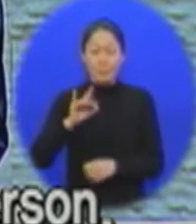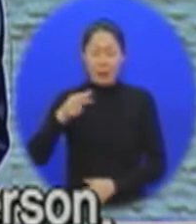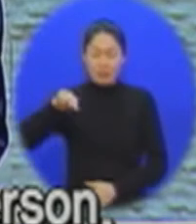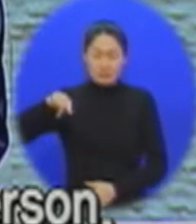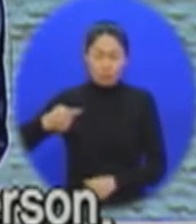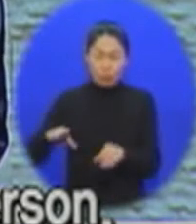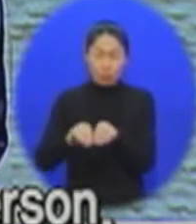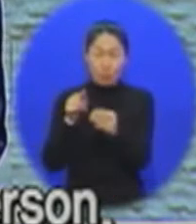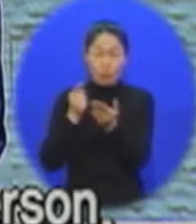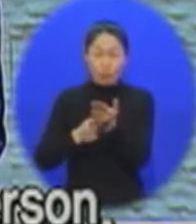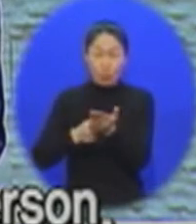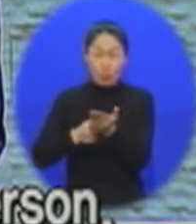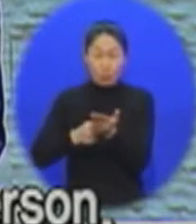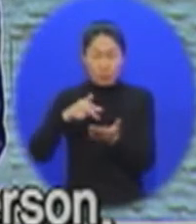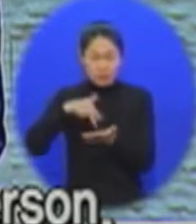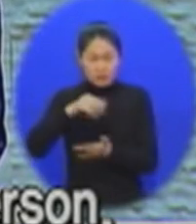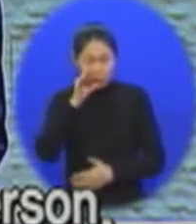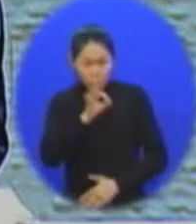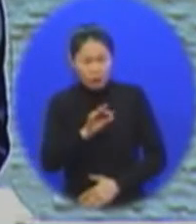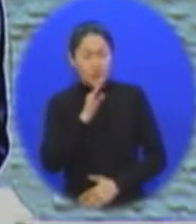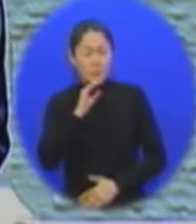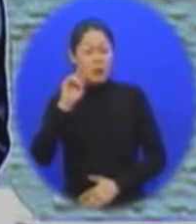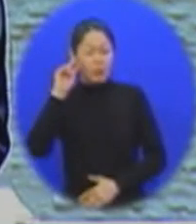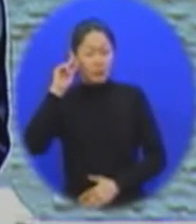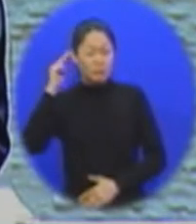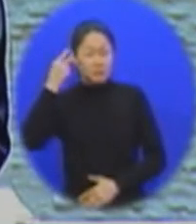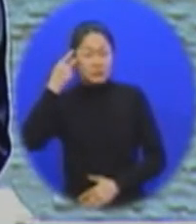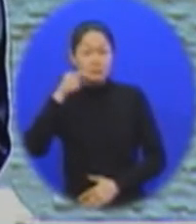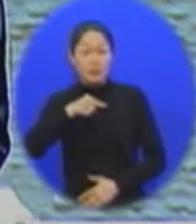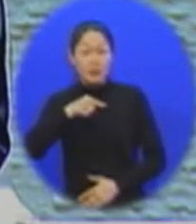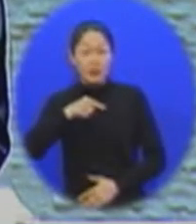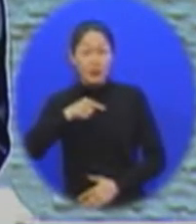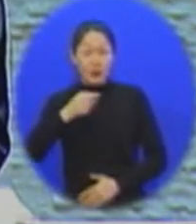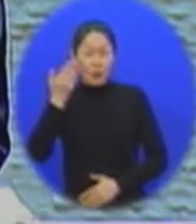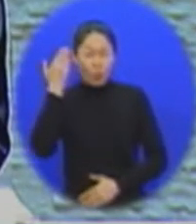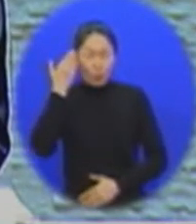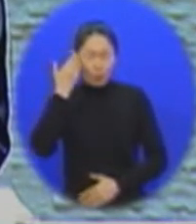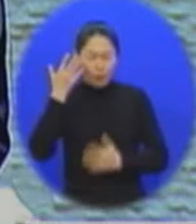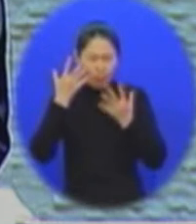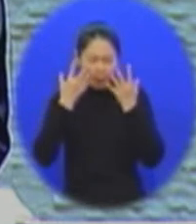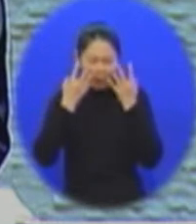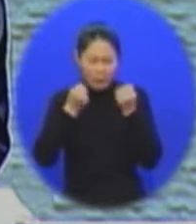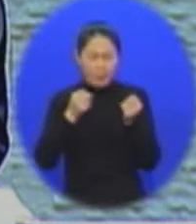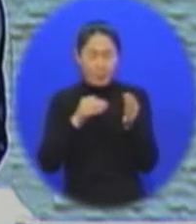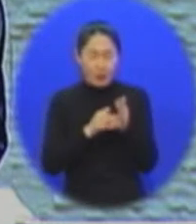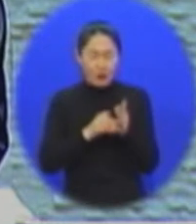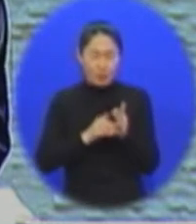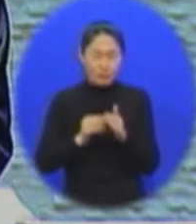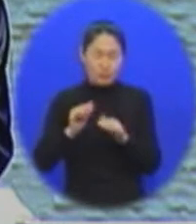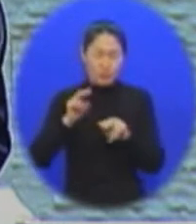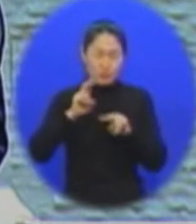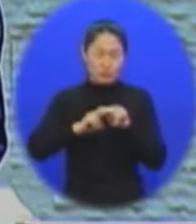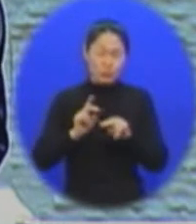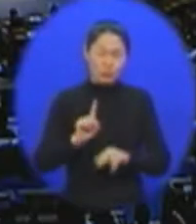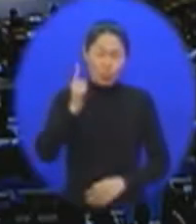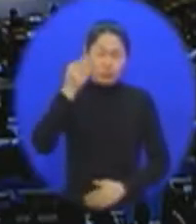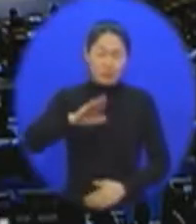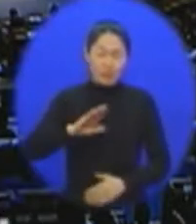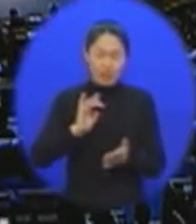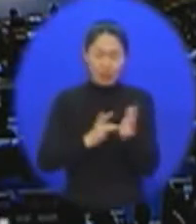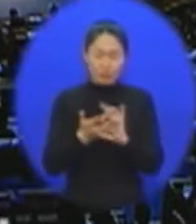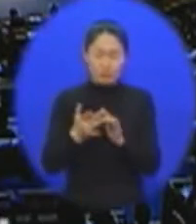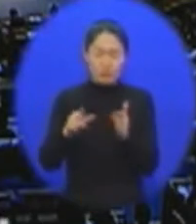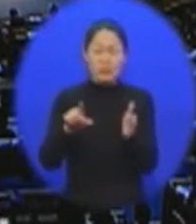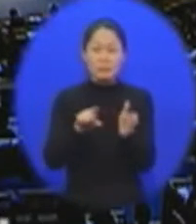보기에는 진짜 미친 사람이죠 공부도 많이 하고 지쳐도 높은 사람이 이 주 예수 안 믿겠다고 와